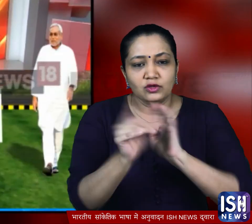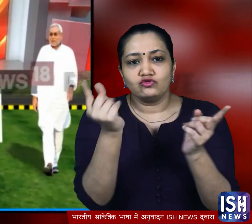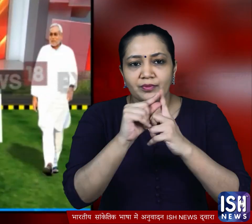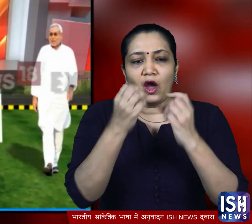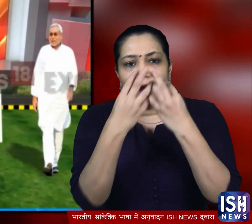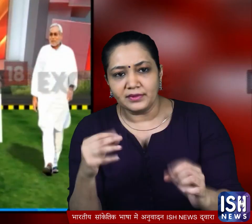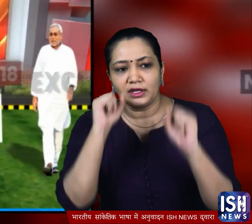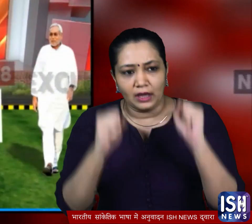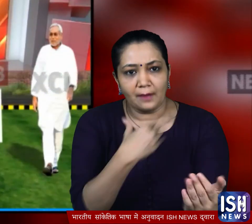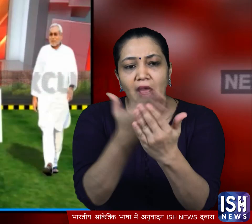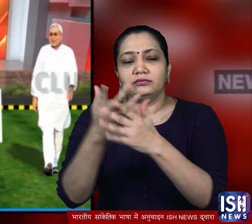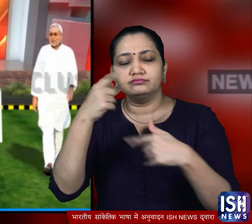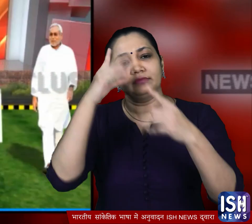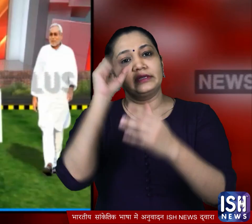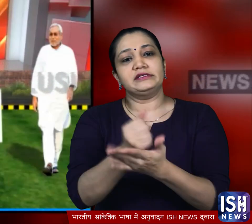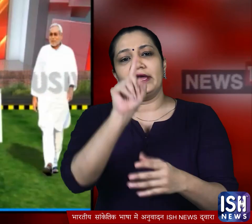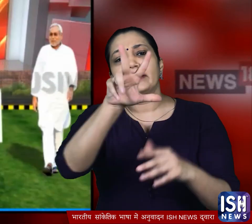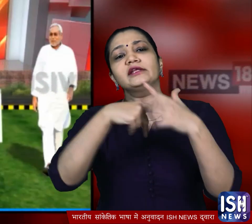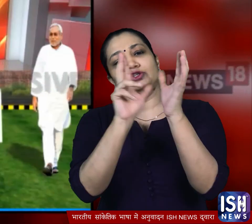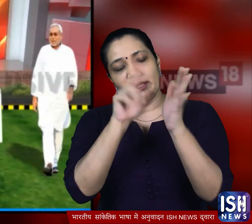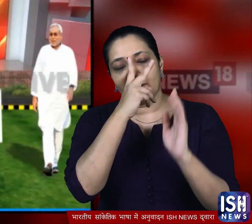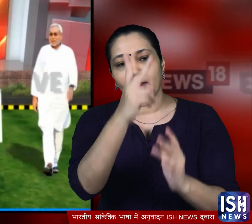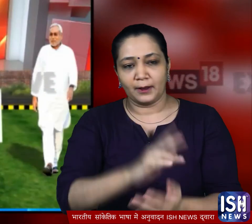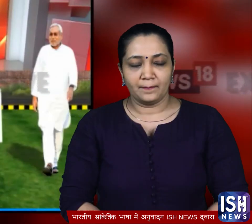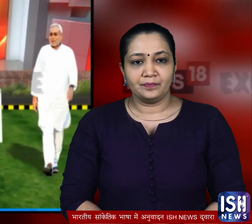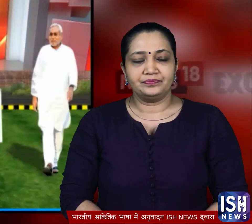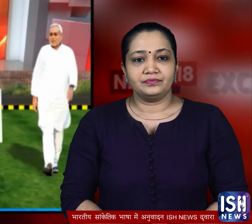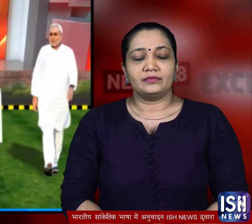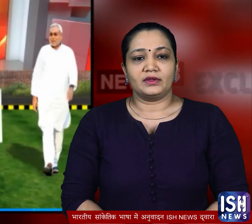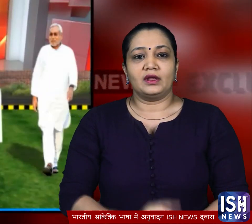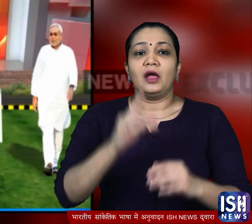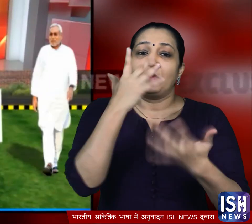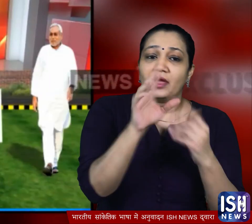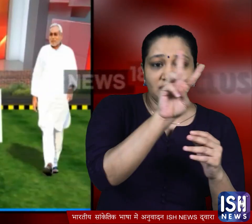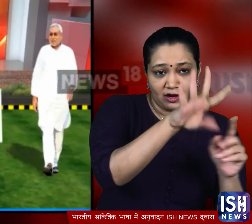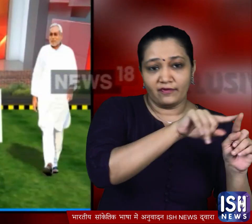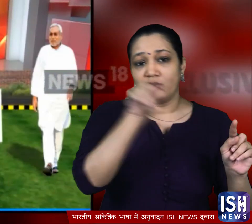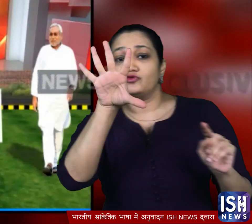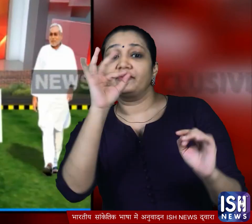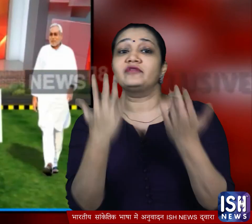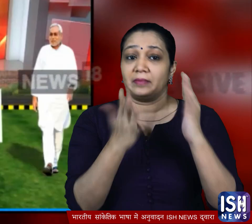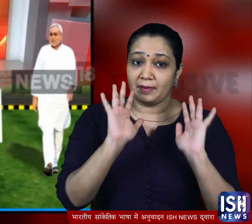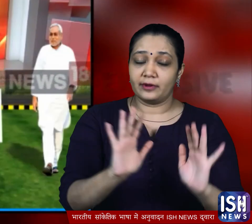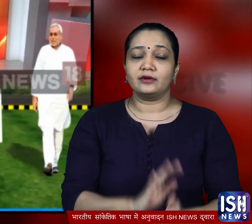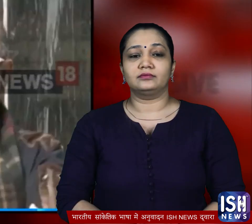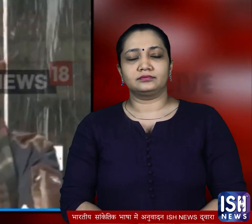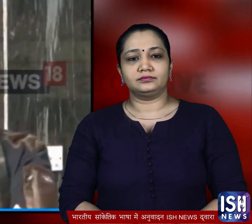में पार्टी कितनी सीटों पर चुनाव लड़ेगी। हालांकि सूत्रों के मुताबिक जेडीयू यूपी में 35 से 50 सीटों पर उम्मीदवार उतार सकती